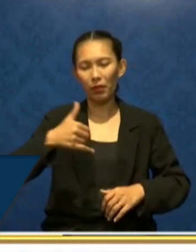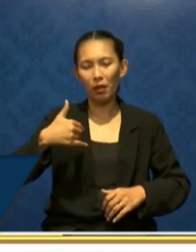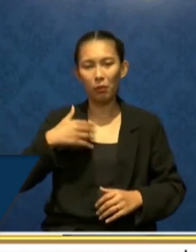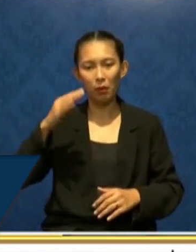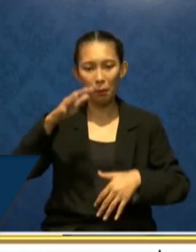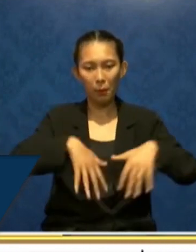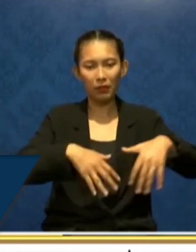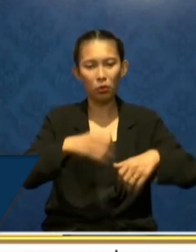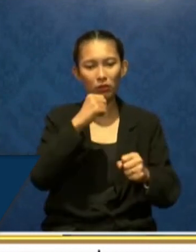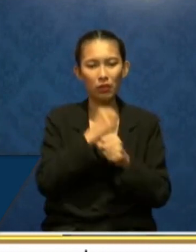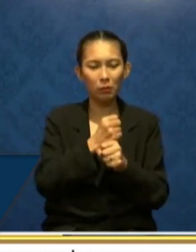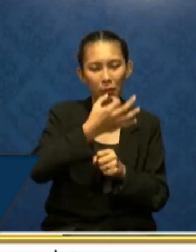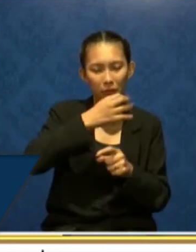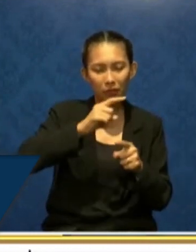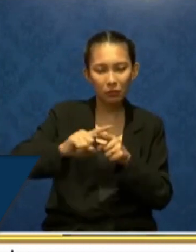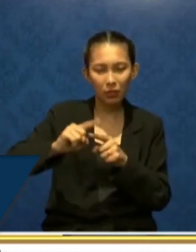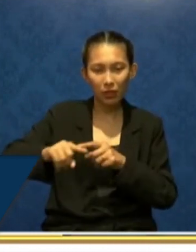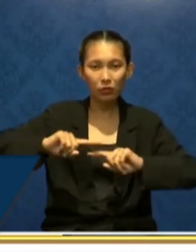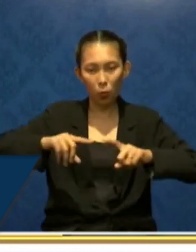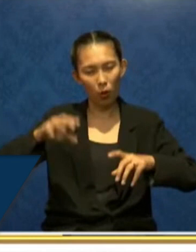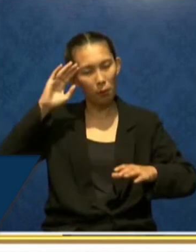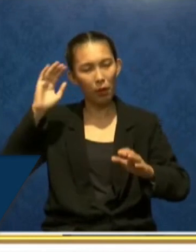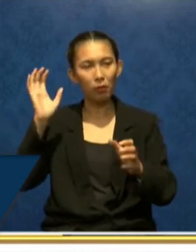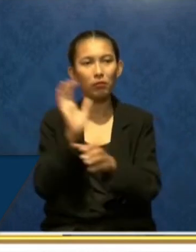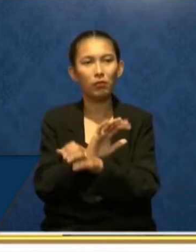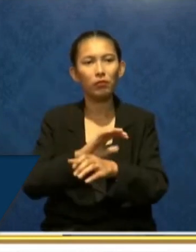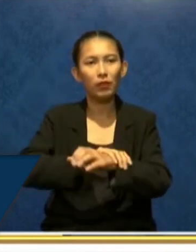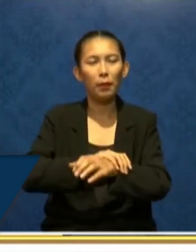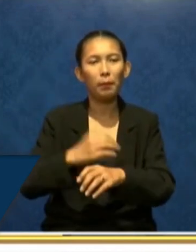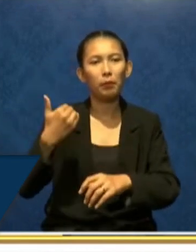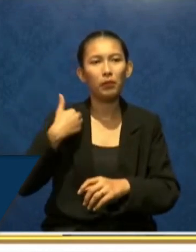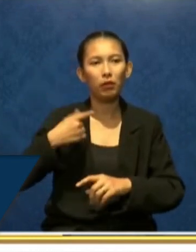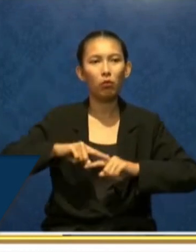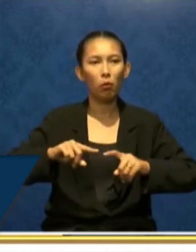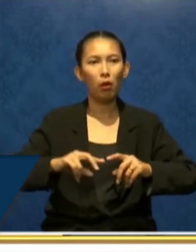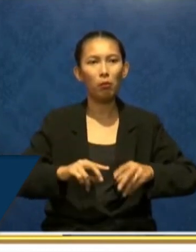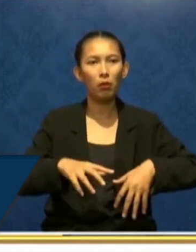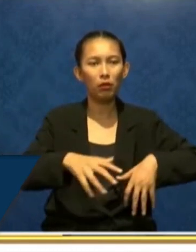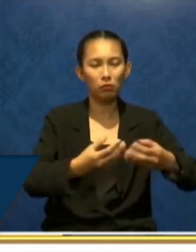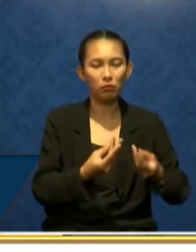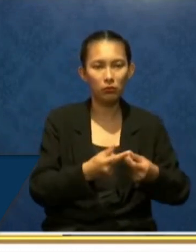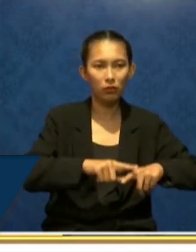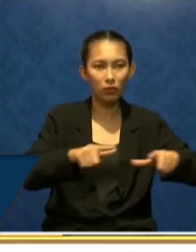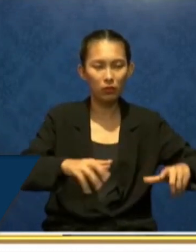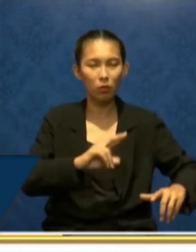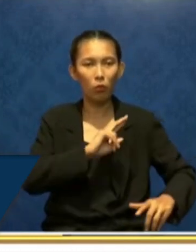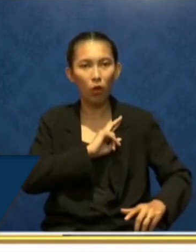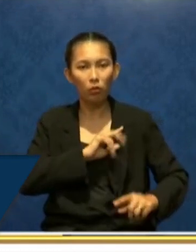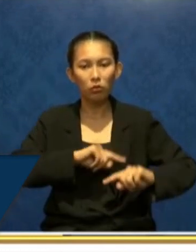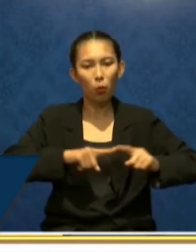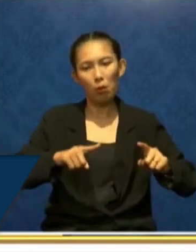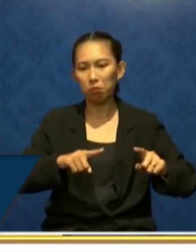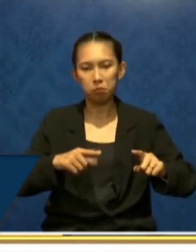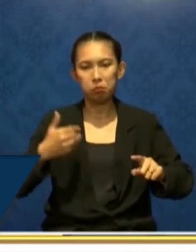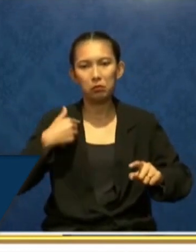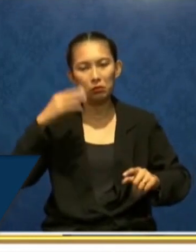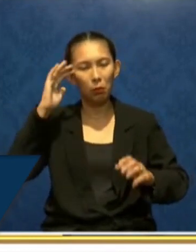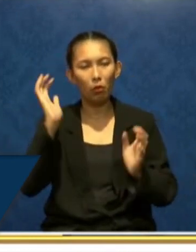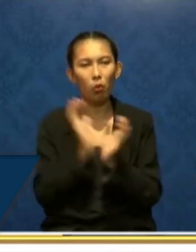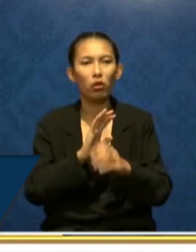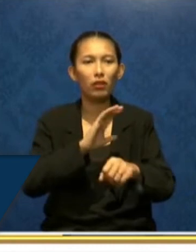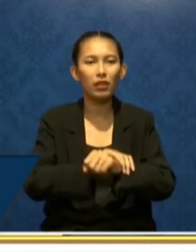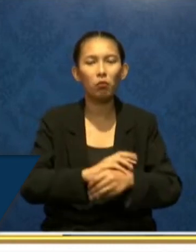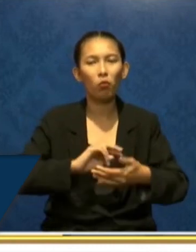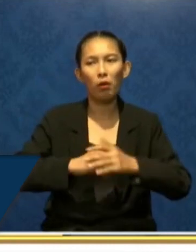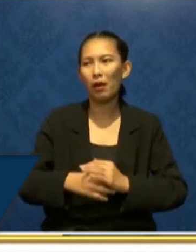ประชาชนที่เข้าไปทำมหากินโ sofortแหะ expressingนที่ดนของตรนเองแท้ แต่ว่า ถูกคุกขามทำใหประชชนไม่อยากมี